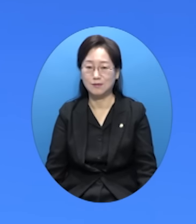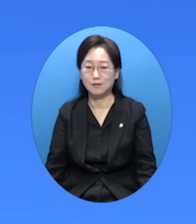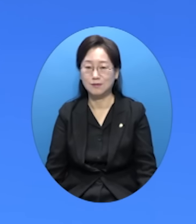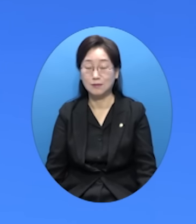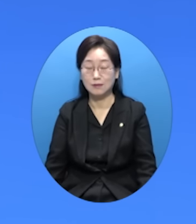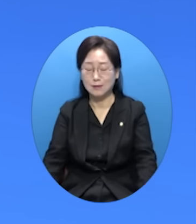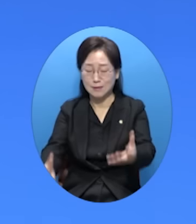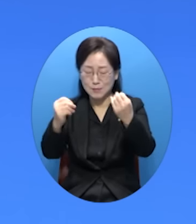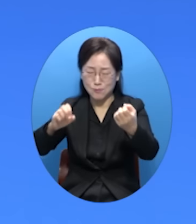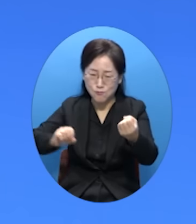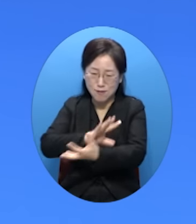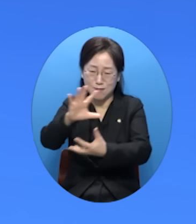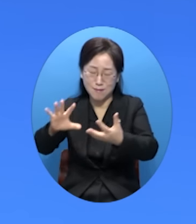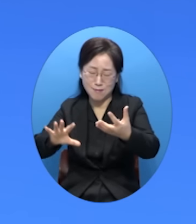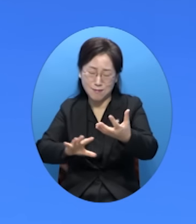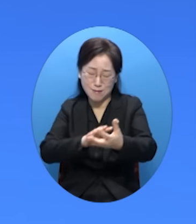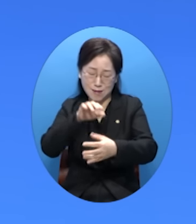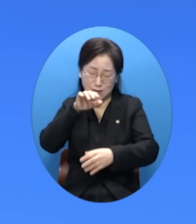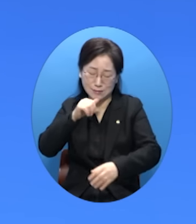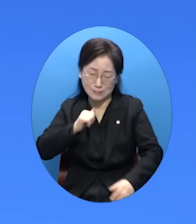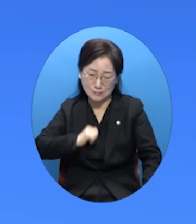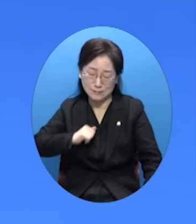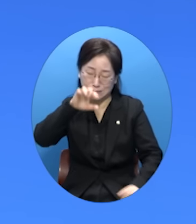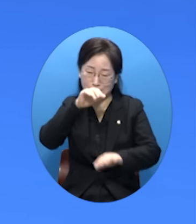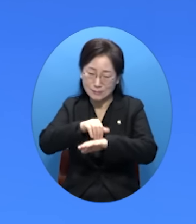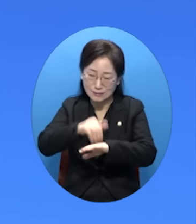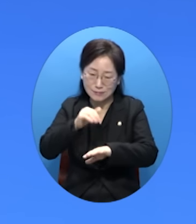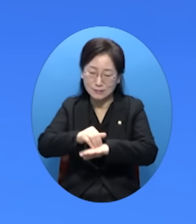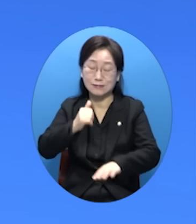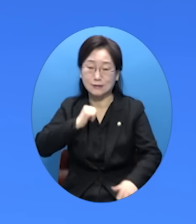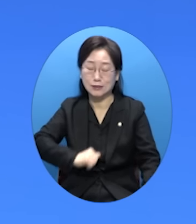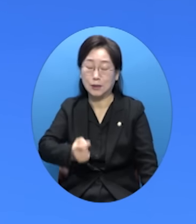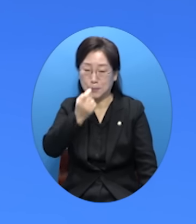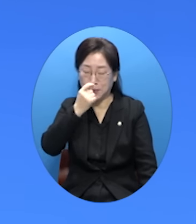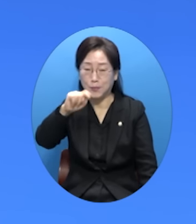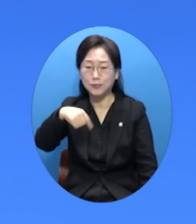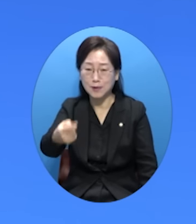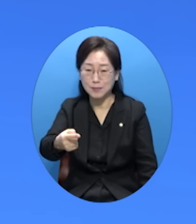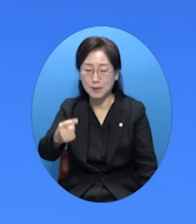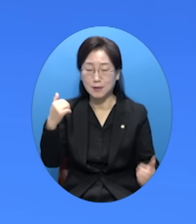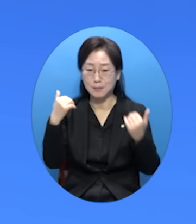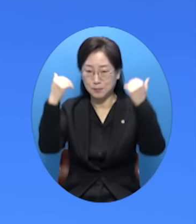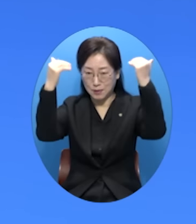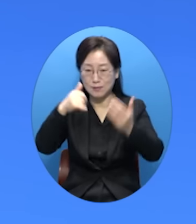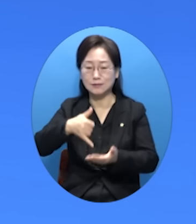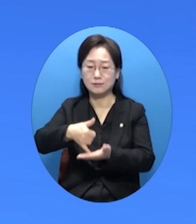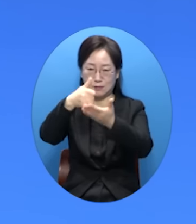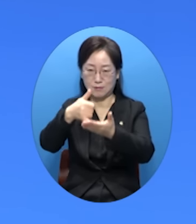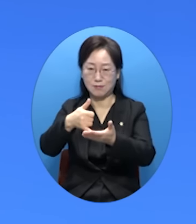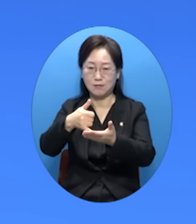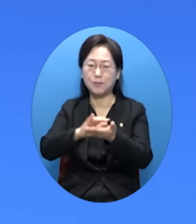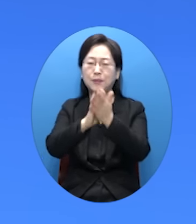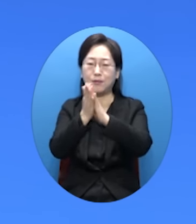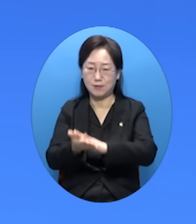많은 환난과 연단을 통해서 인내를 배우고 인내를 통해서 성숙한 인격으로 변화가 된